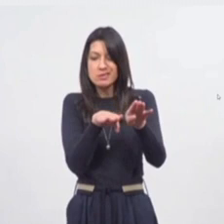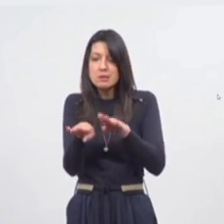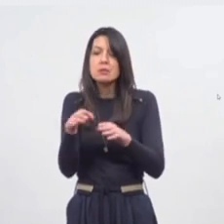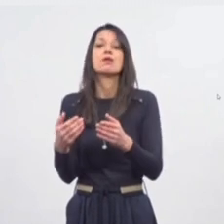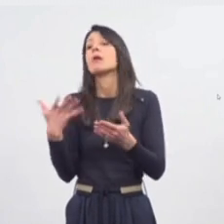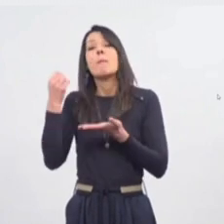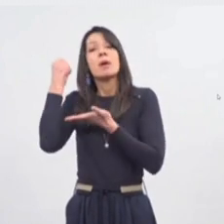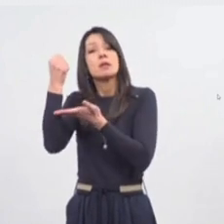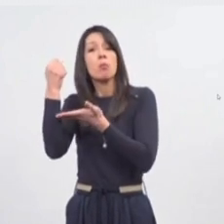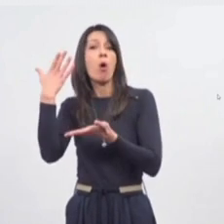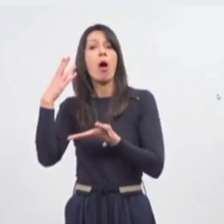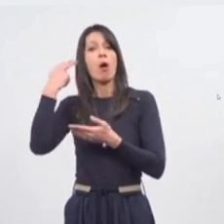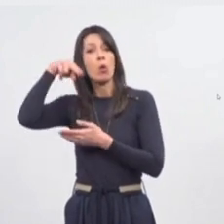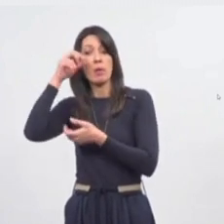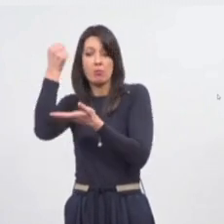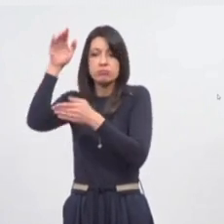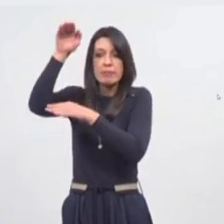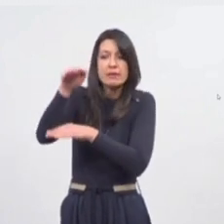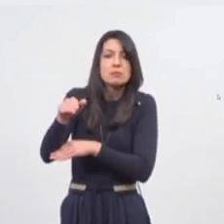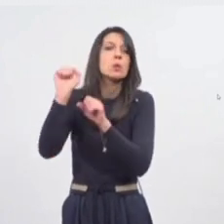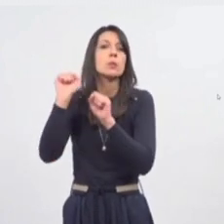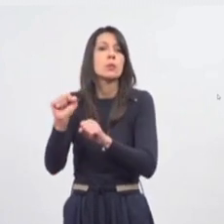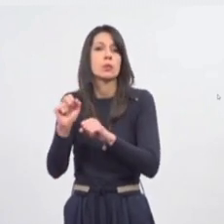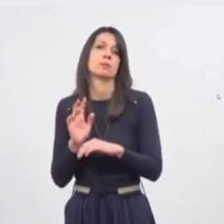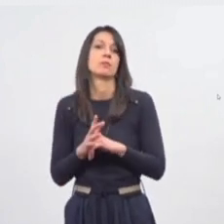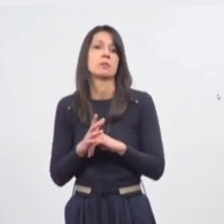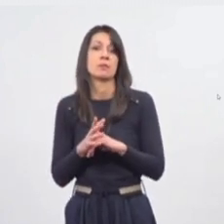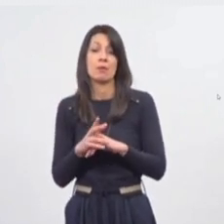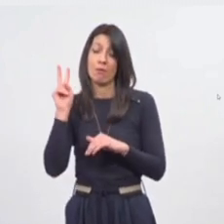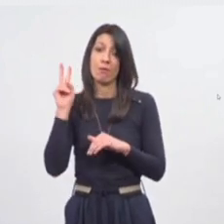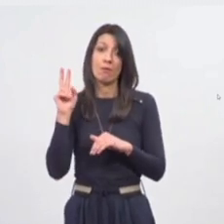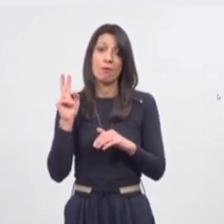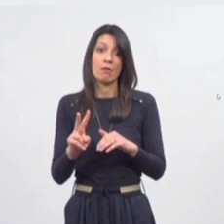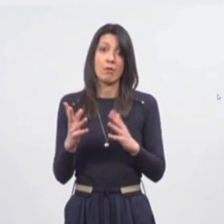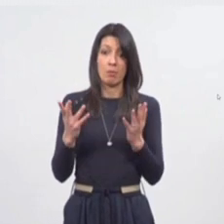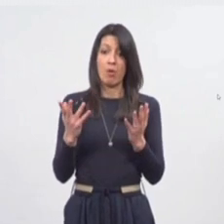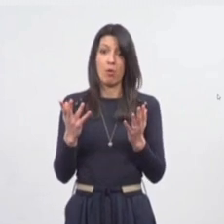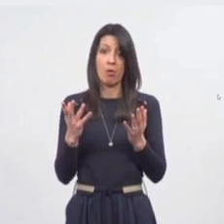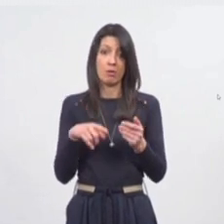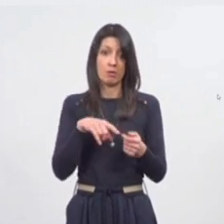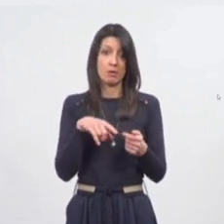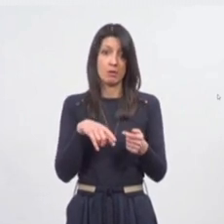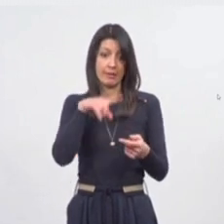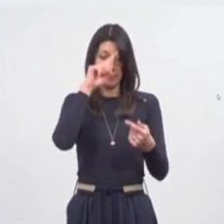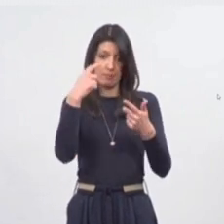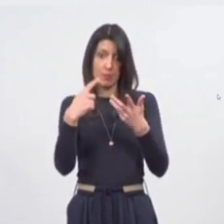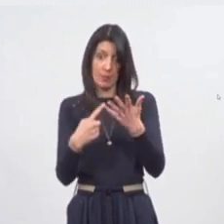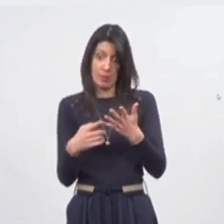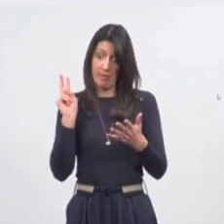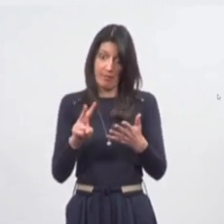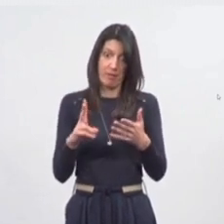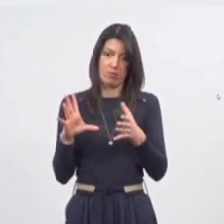Il y avait effectivement une très grande proximité entre tous ces sujets.